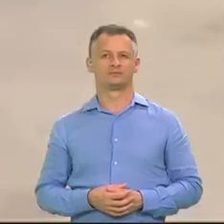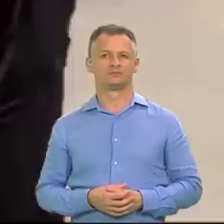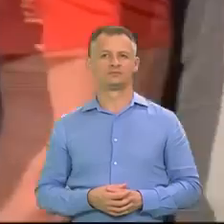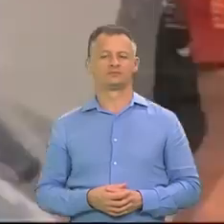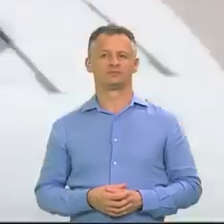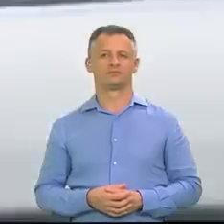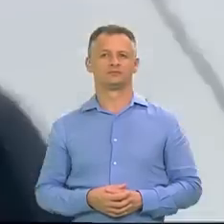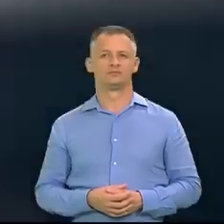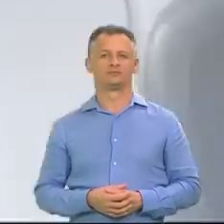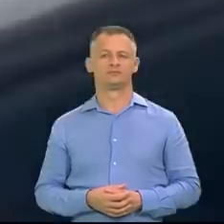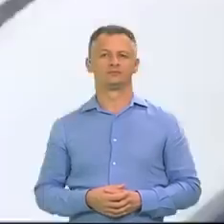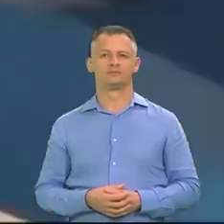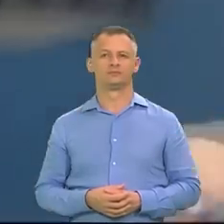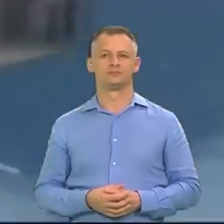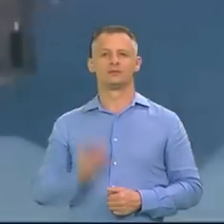Ce s-a întâmplat?